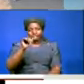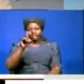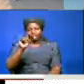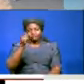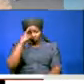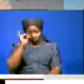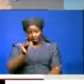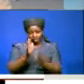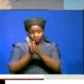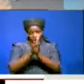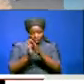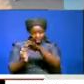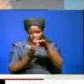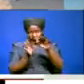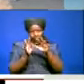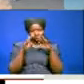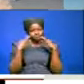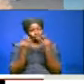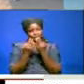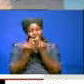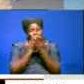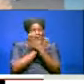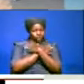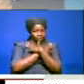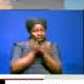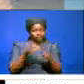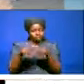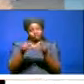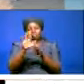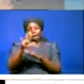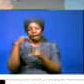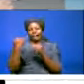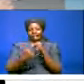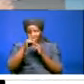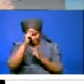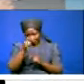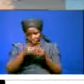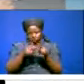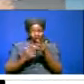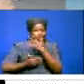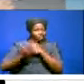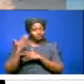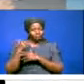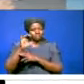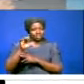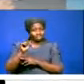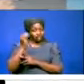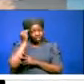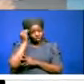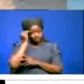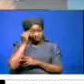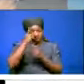Jamaa na marafiki wametoa heshima zao za mwisho kwa aliyekuwa waziri wa elimu Profesa George Magoha, wakimtaja kuwa